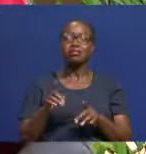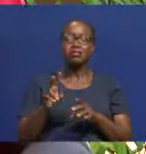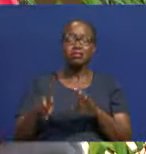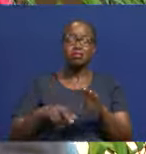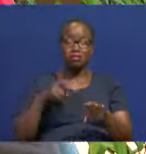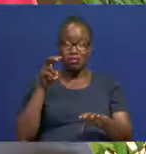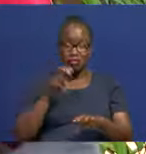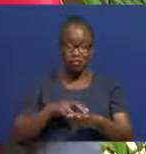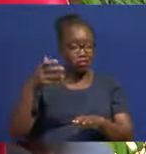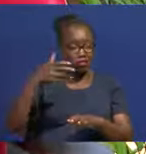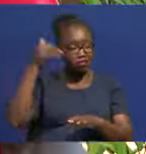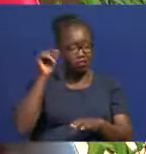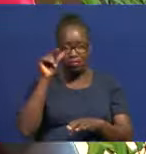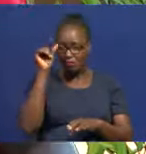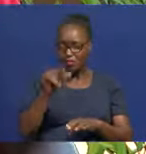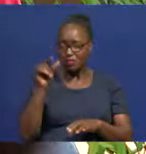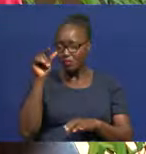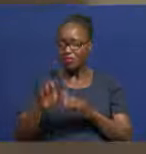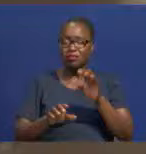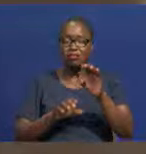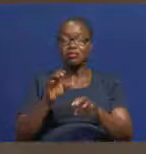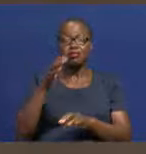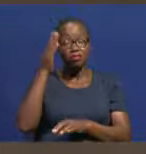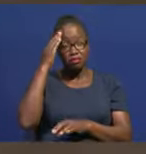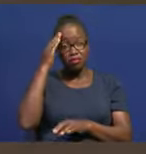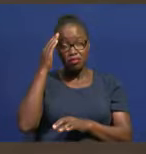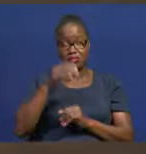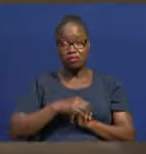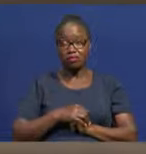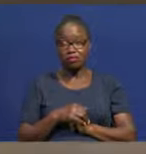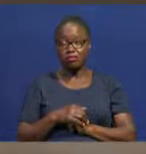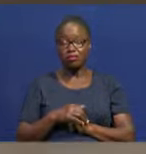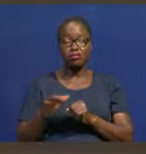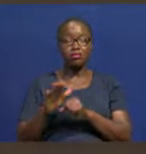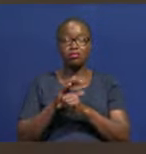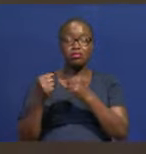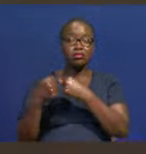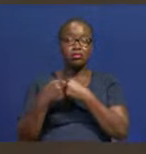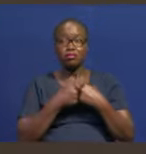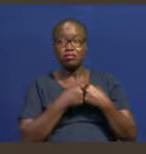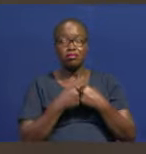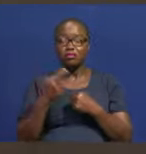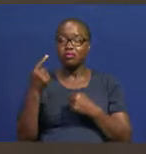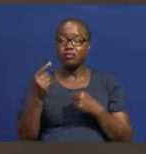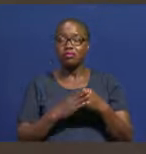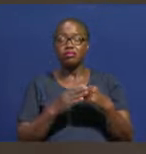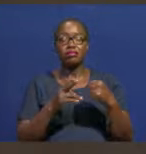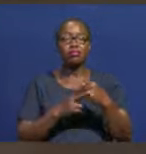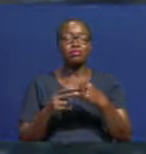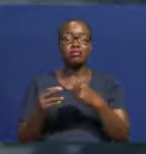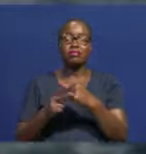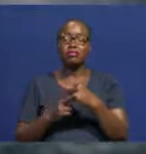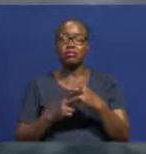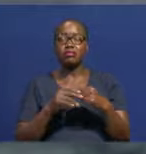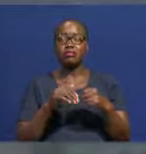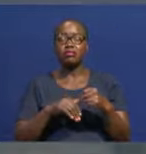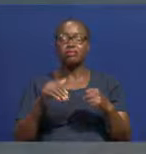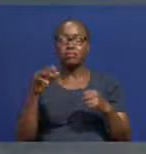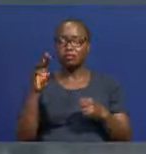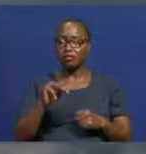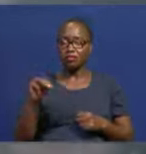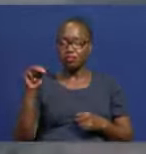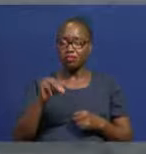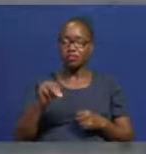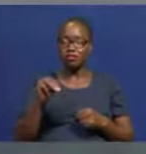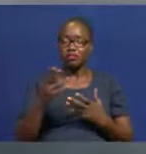hata nyoka, hata kila mnyama pori umemjua. His most challenging mission was in 1977 in Mandera, where his